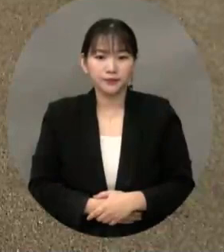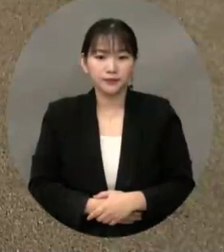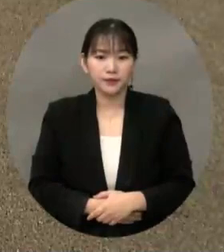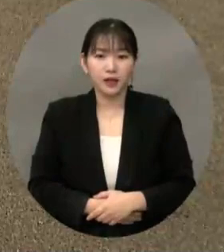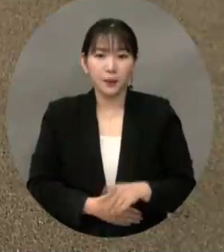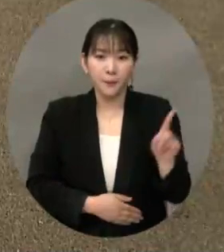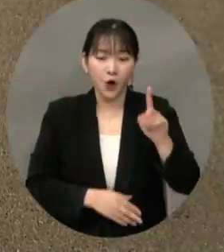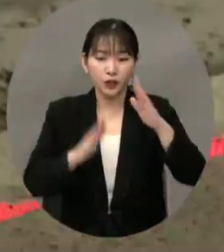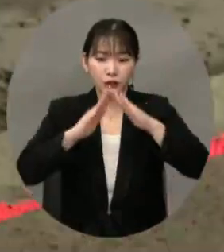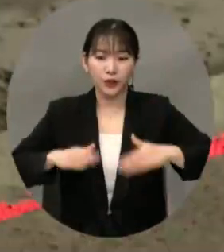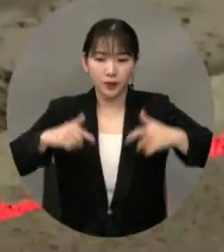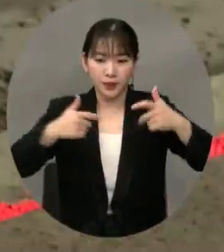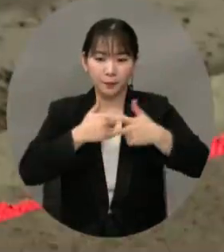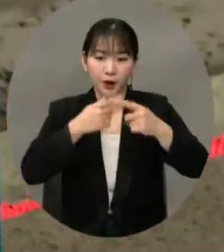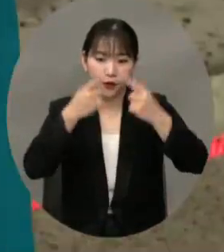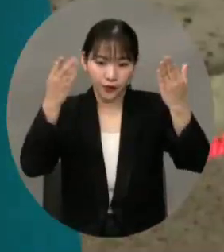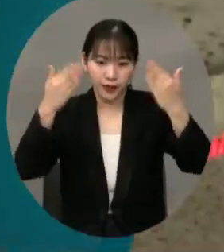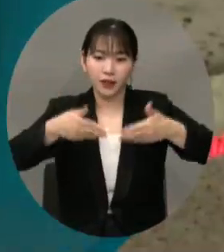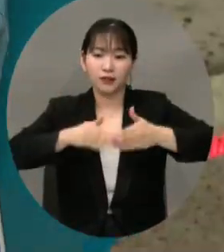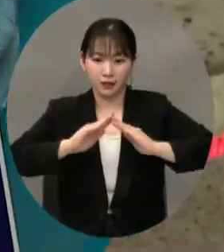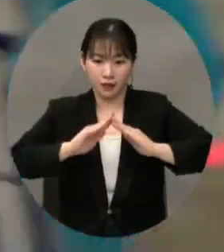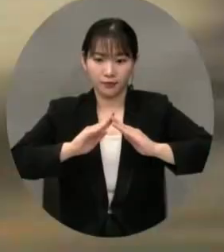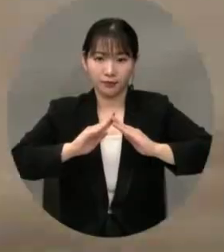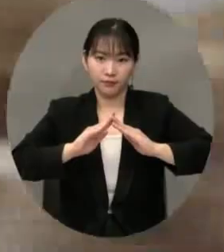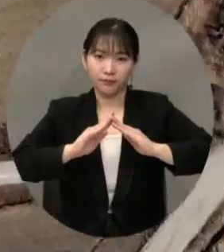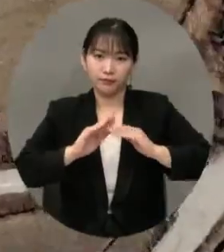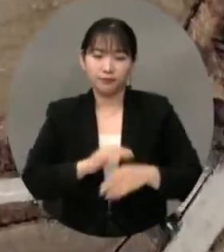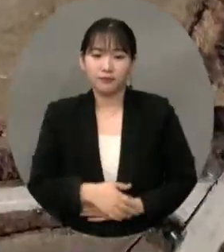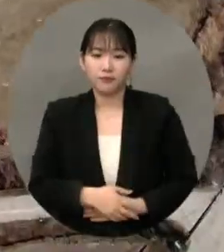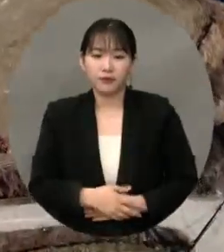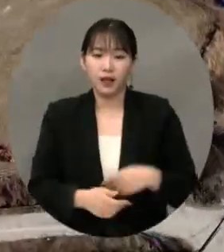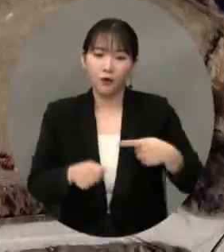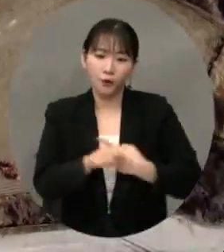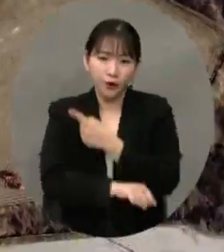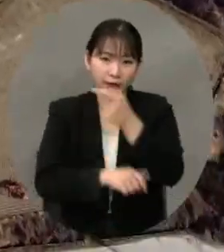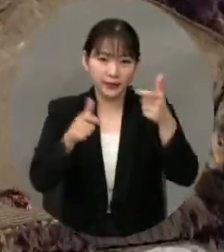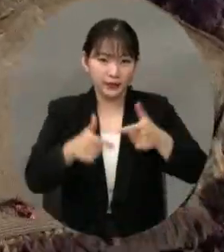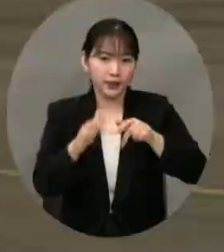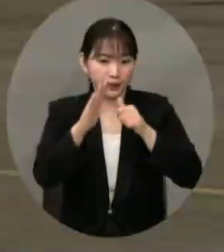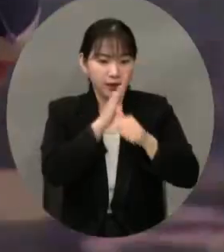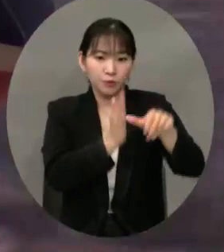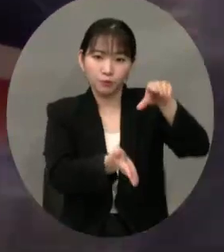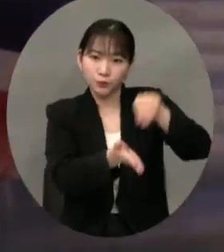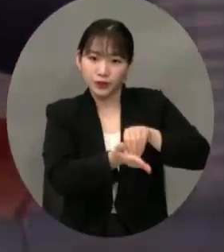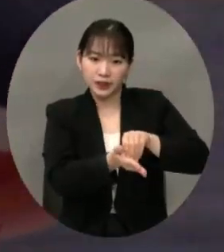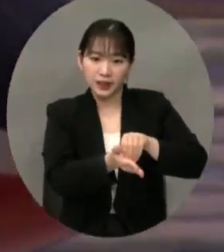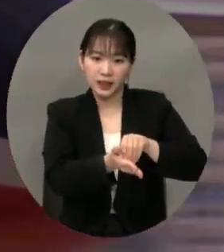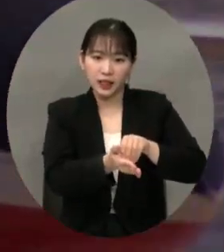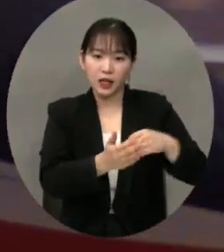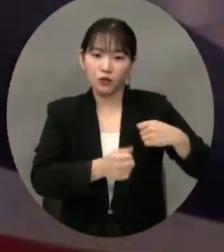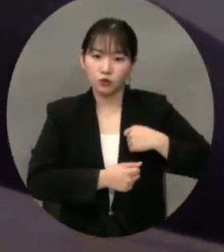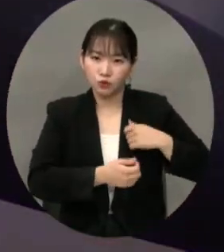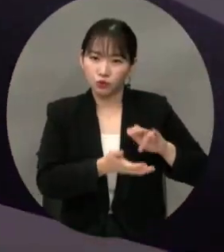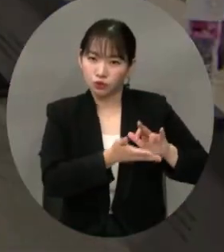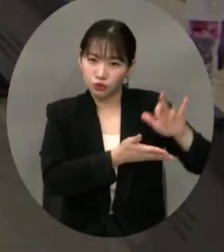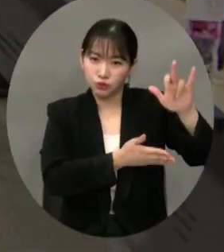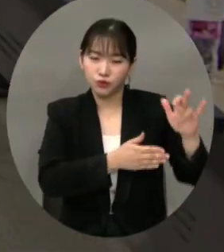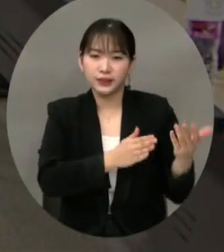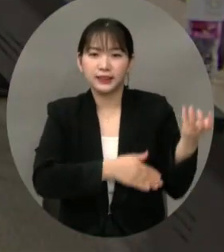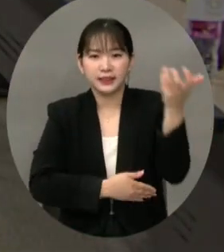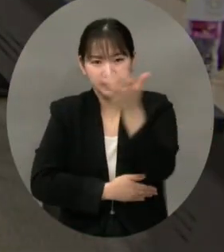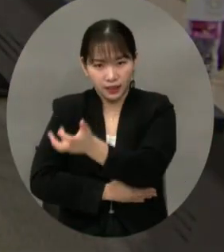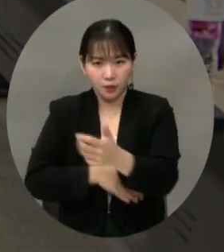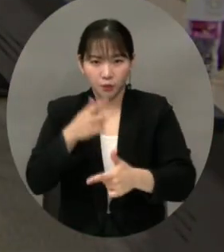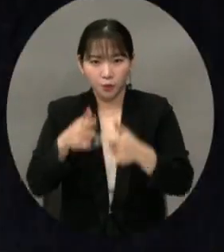바로 전남권 의대 설립입니다. 이 외에도 지역의 주요 현안인 군공항 이전,